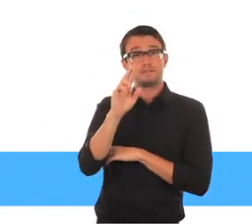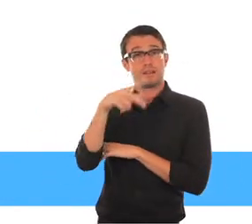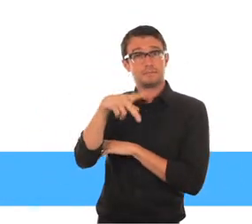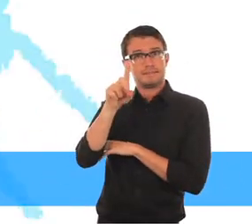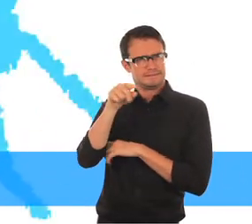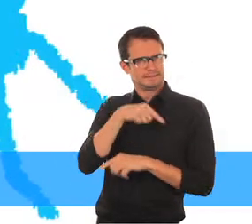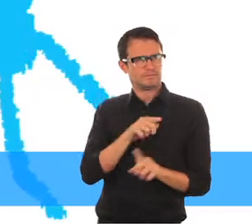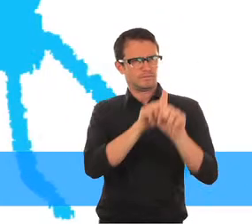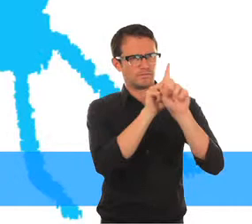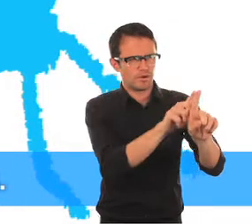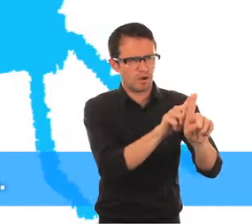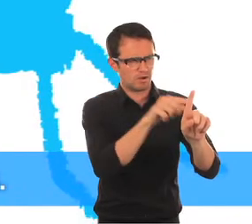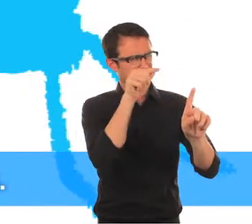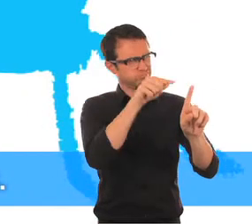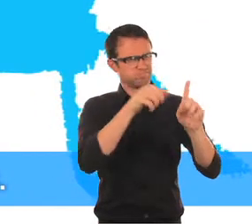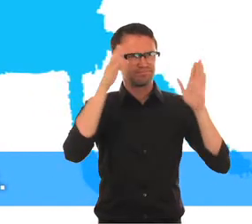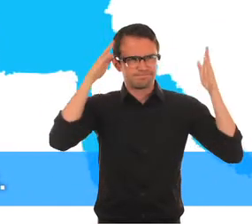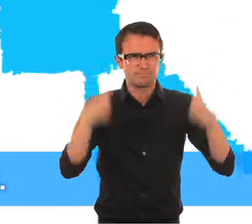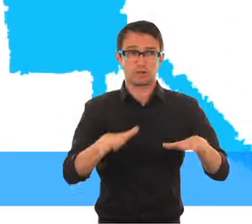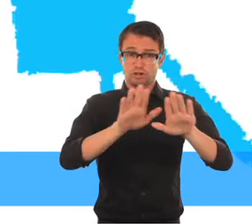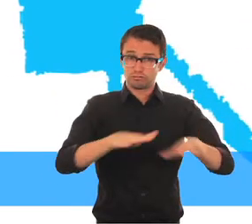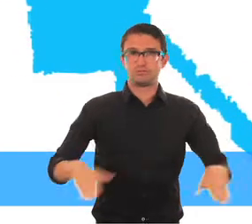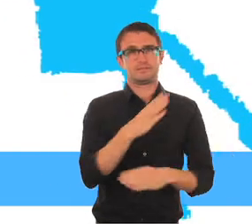l'enfant s'applique à tous les enfants, y compris les enfants handicapés.